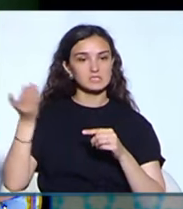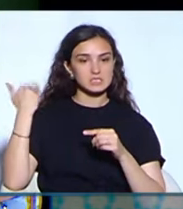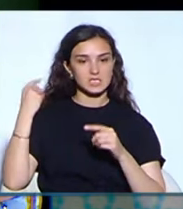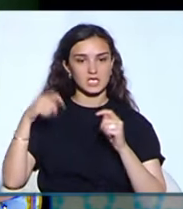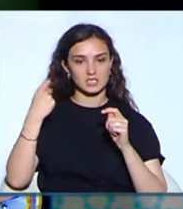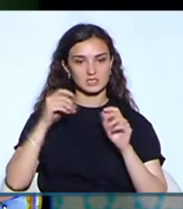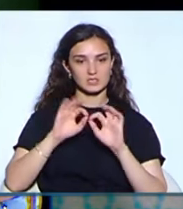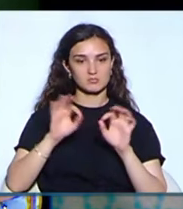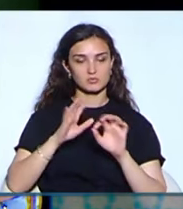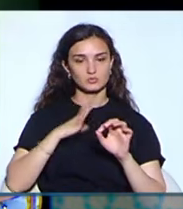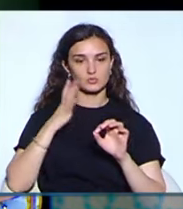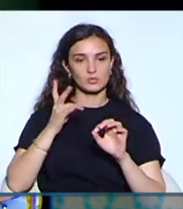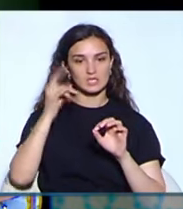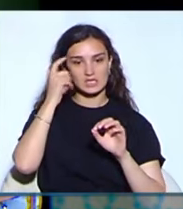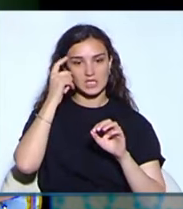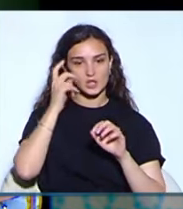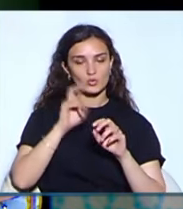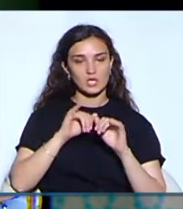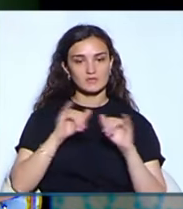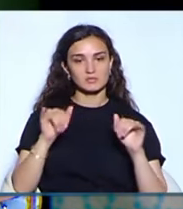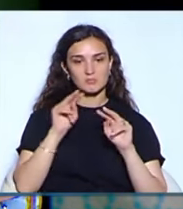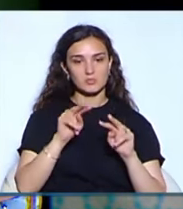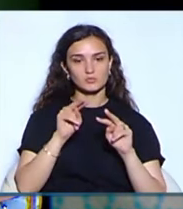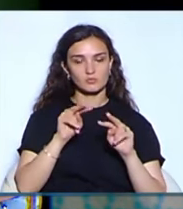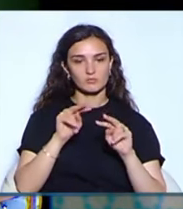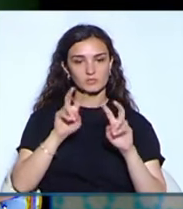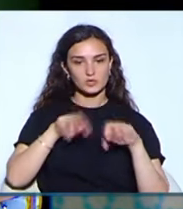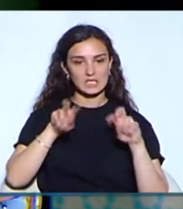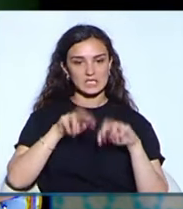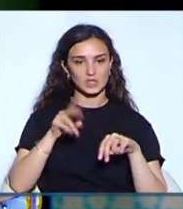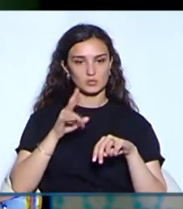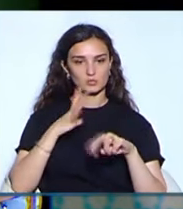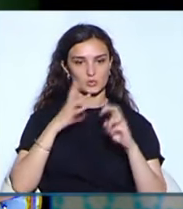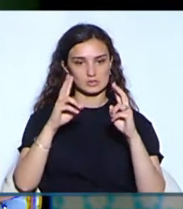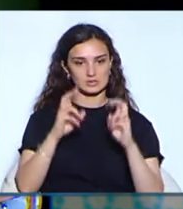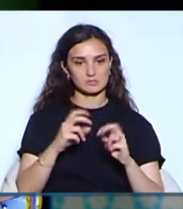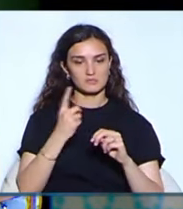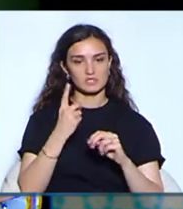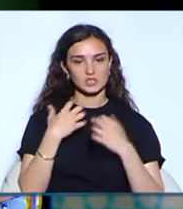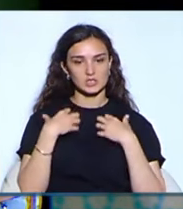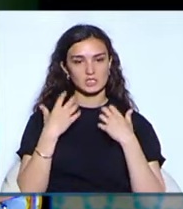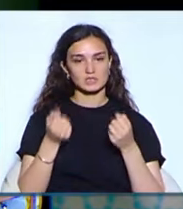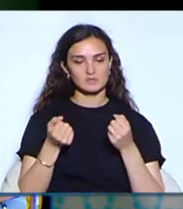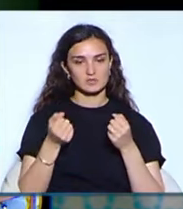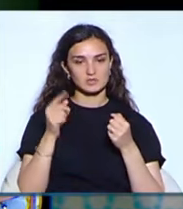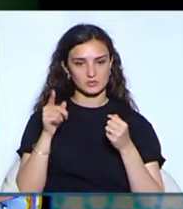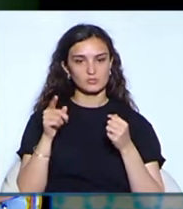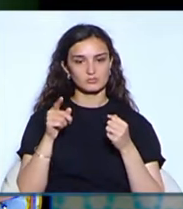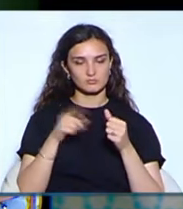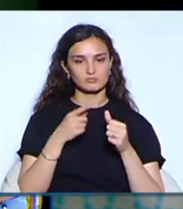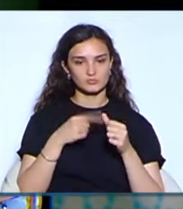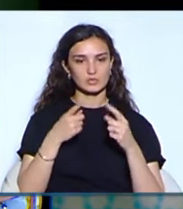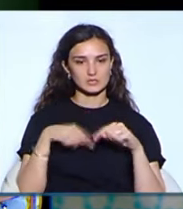რომ ნეიროგანვითარებაზე მეთვალყურეობა და სკრინინგი უნდა განახორციელოს პირველადი ჯანდაცვის რგოლმა